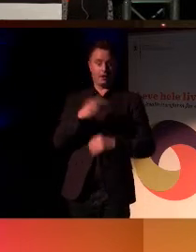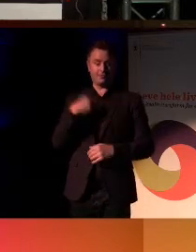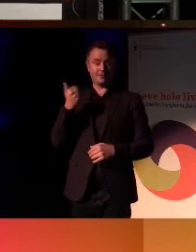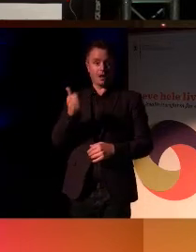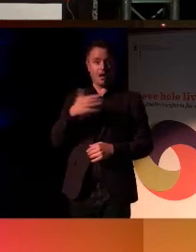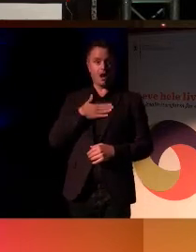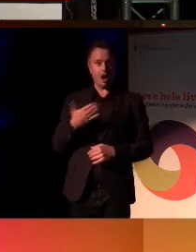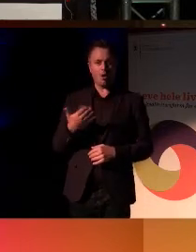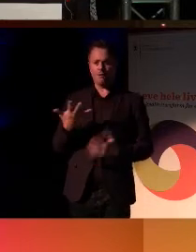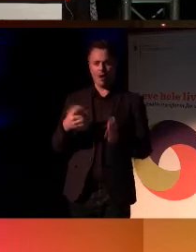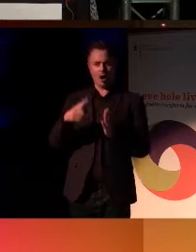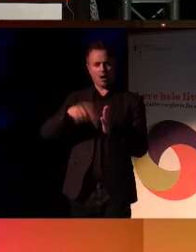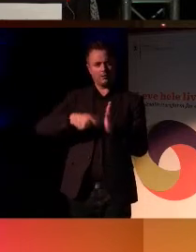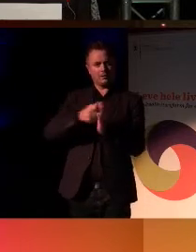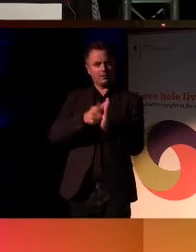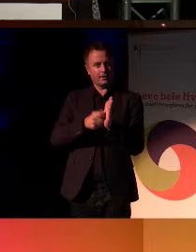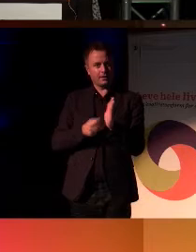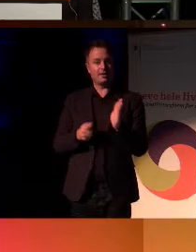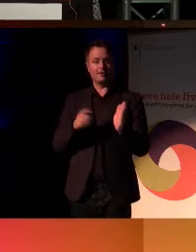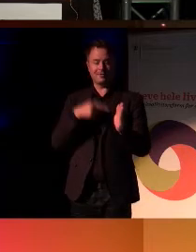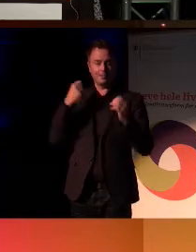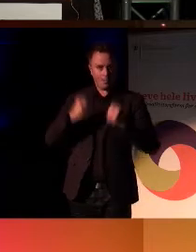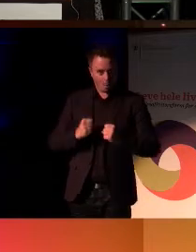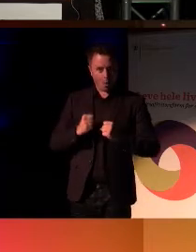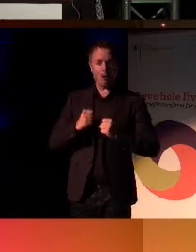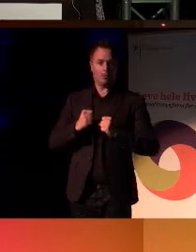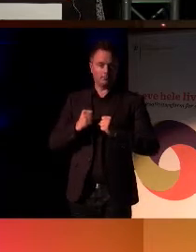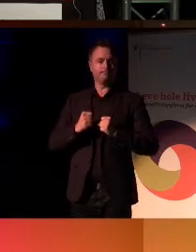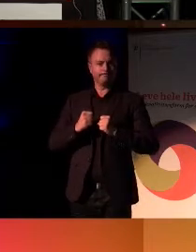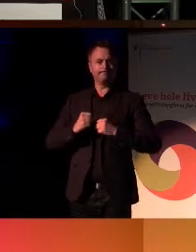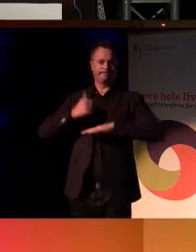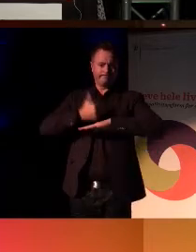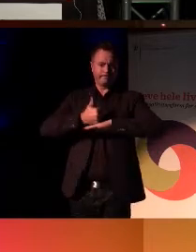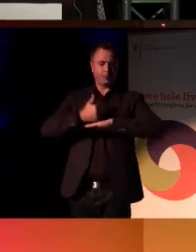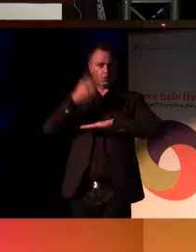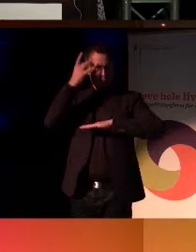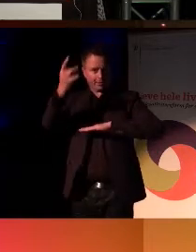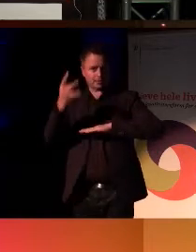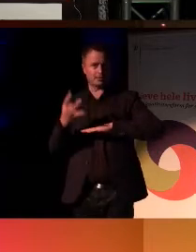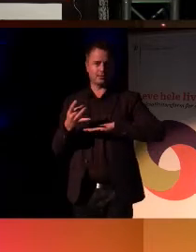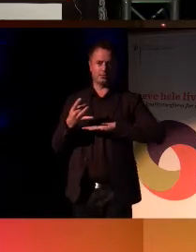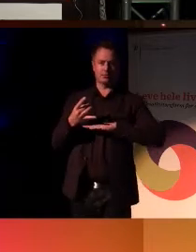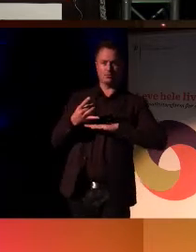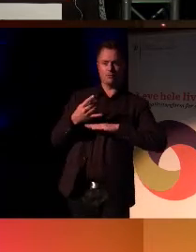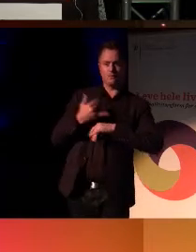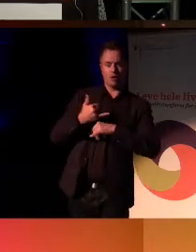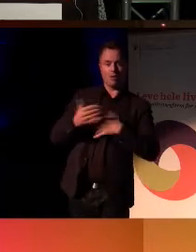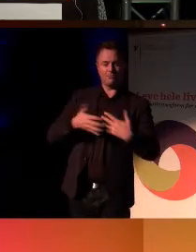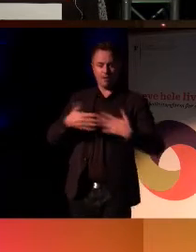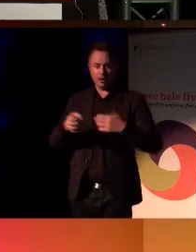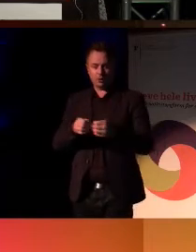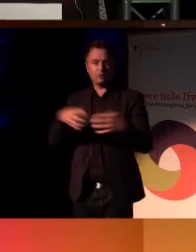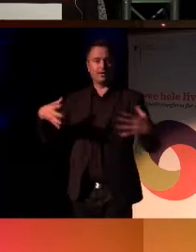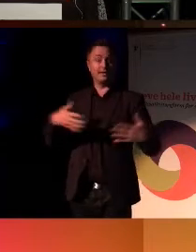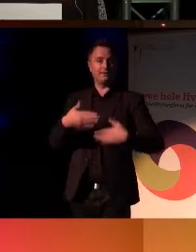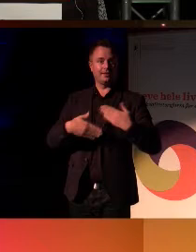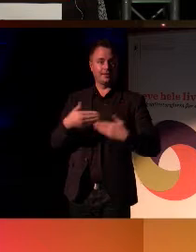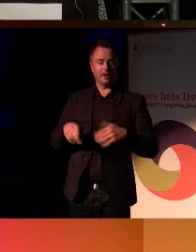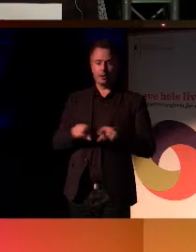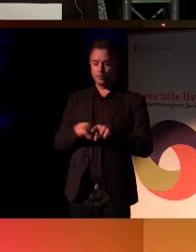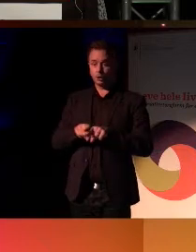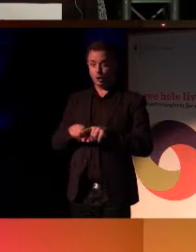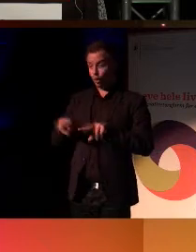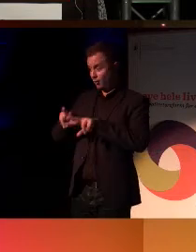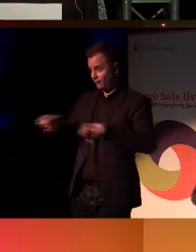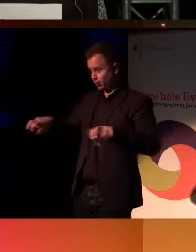hvilke kriterier vi skal bygge kompetanse og utvikle faget vårt etter, som tar inn i seg